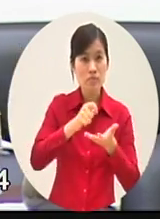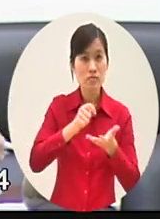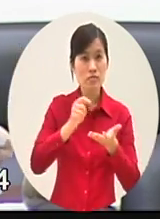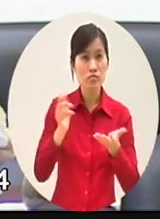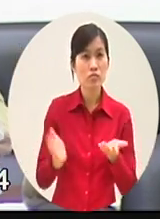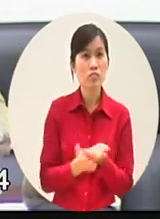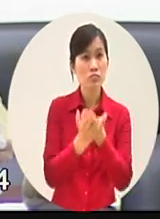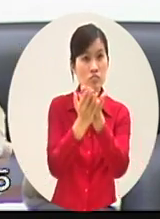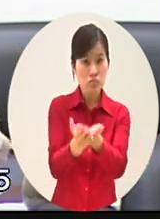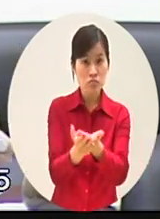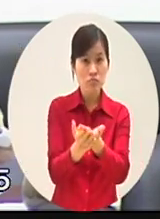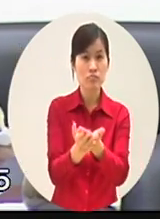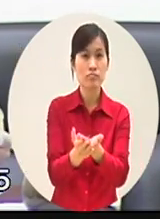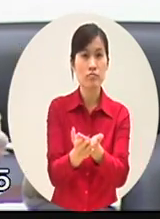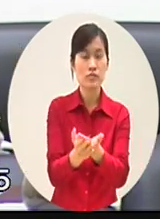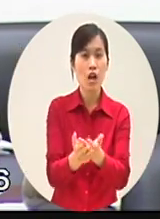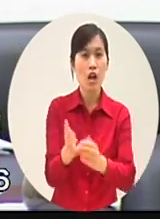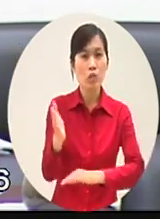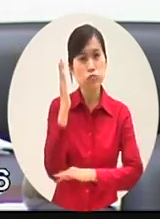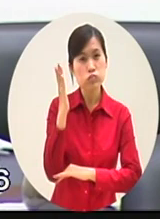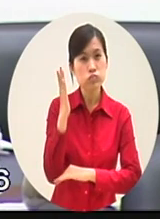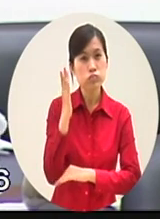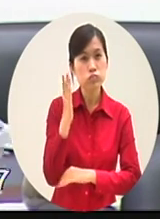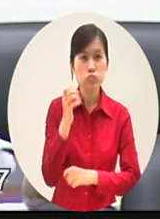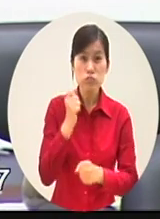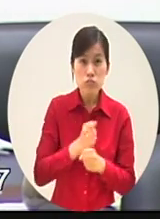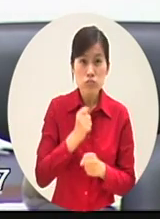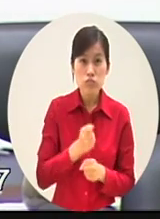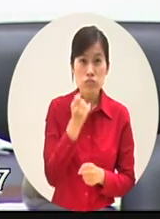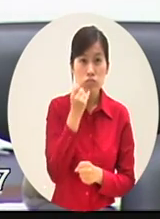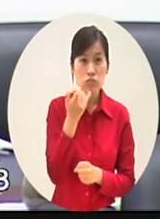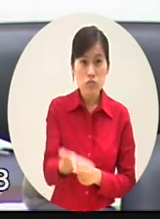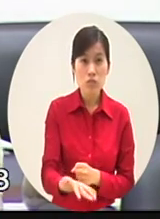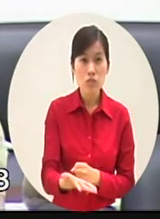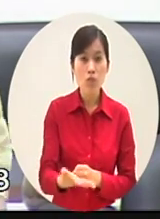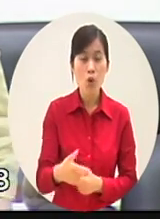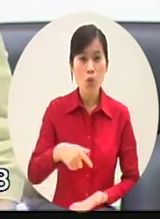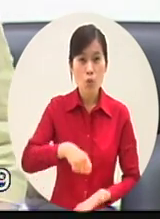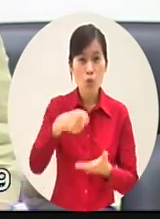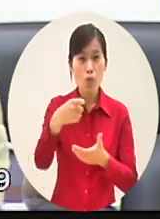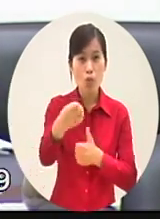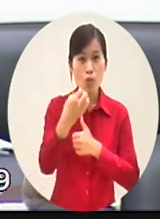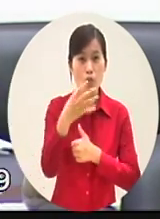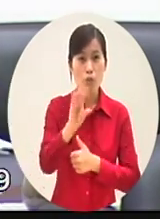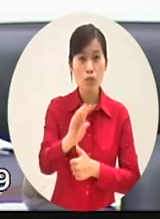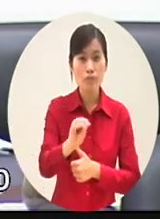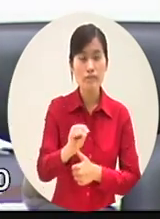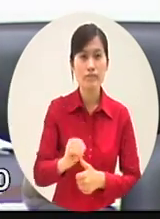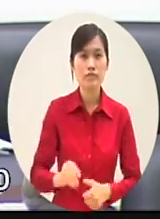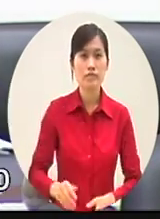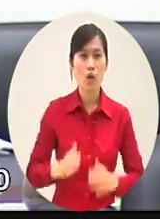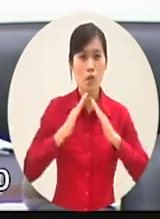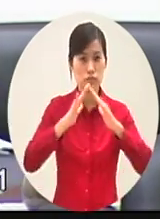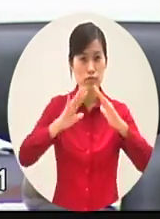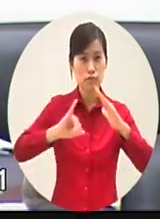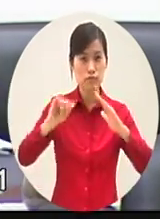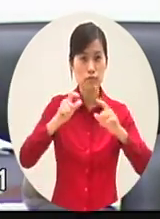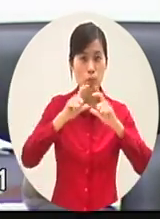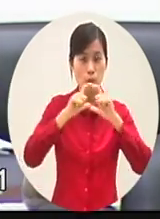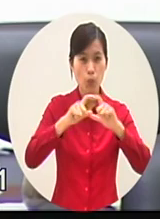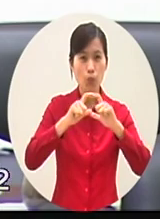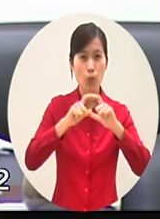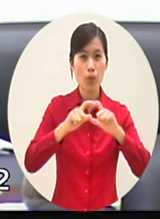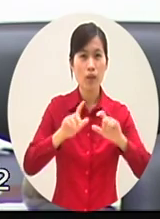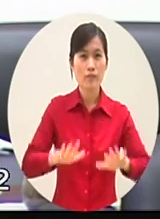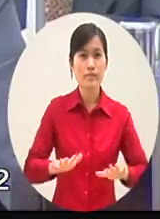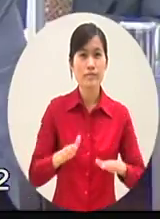有没有什么可以来执行或者建议的？谢谢市长。 请市长答复。 谢谢主席。谢谢林